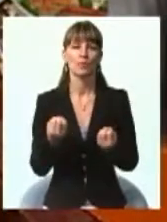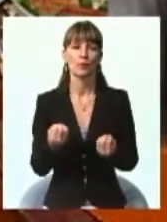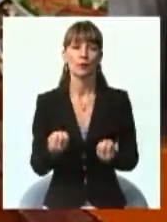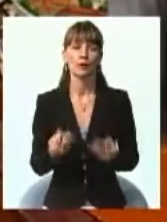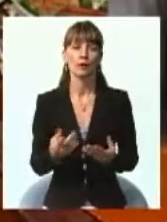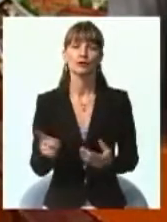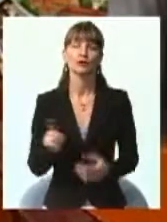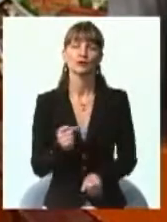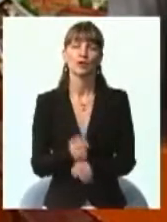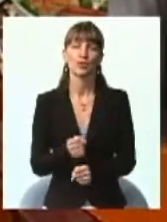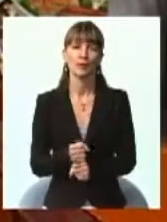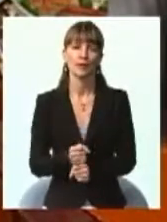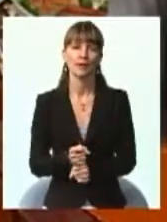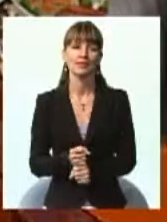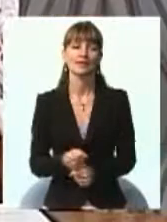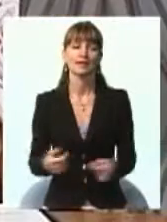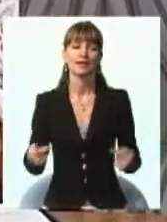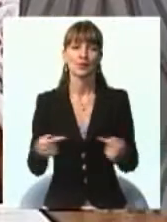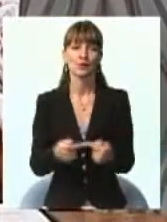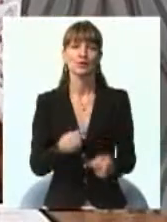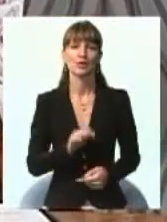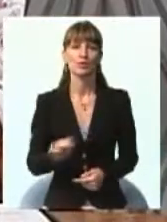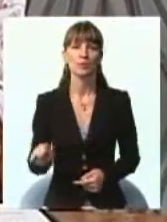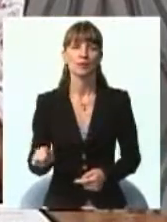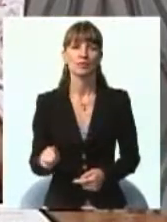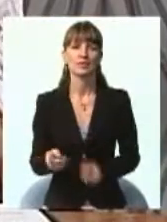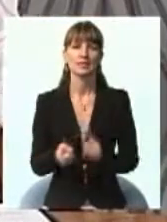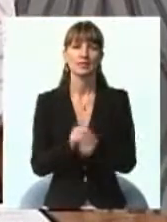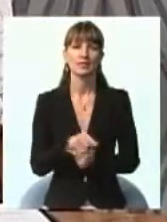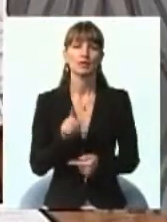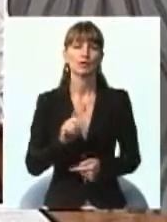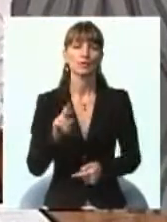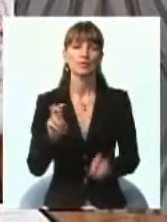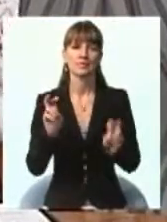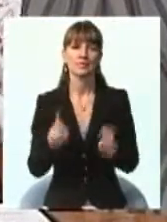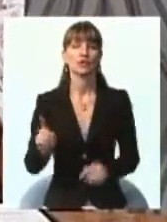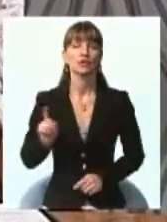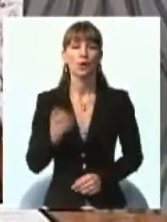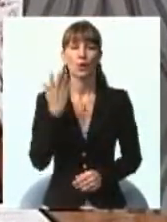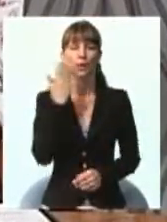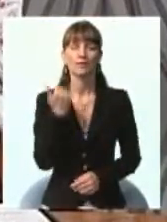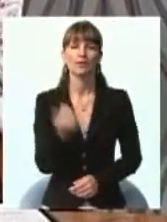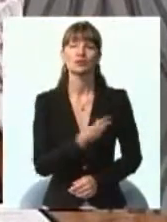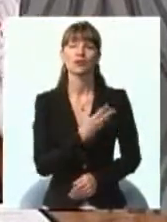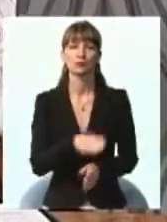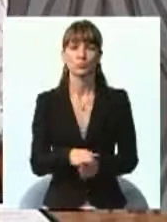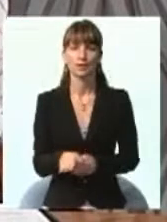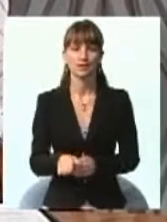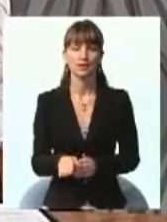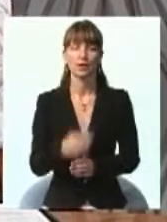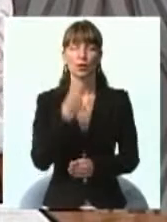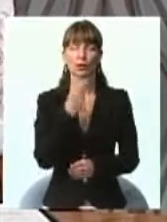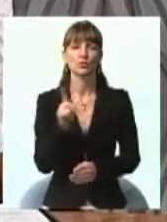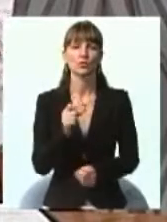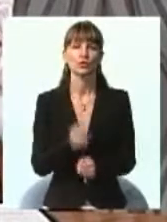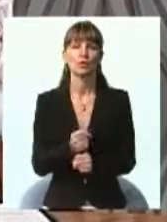щось зробити. Цілком вірно, малята, зрозуміли? Замість того, щоб сидіти і чекати, коли воно, ваше бажання, здійсниться, краще